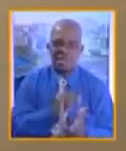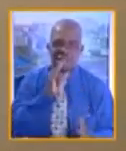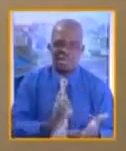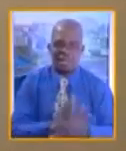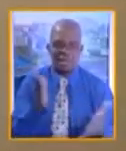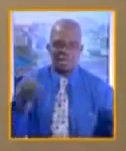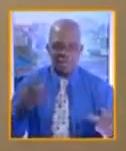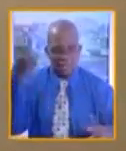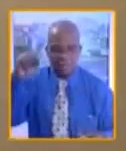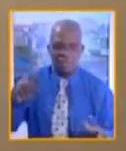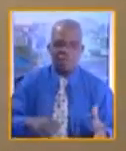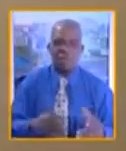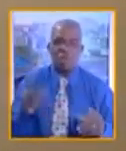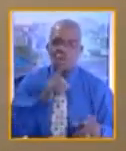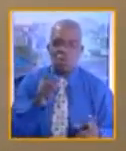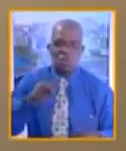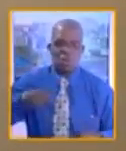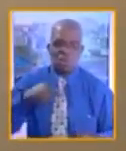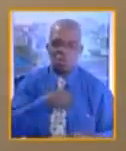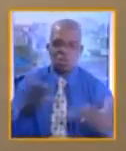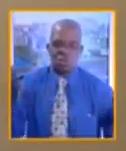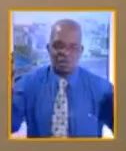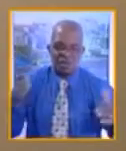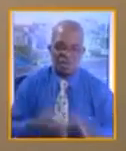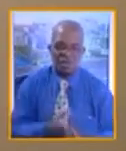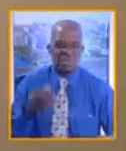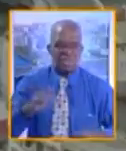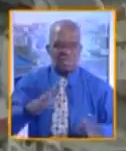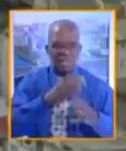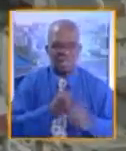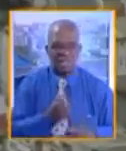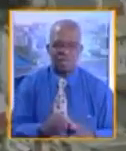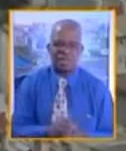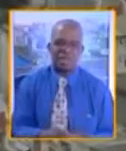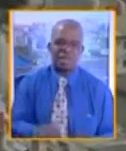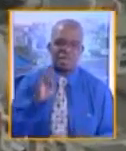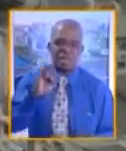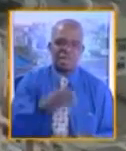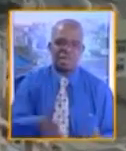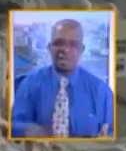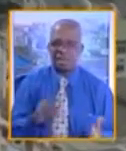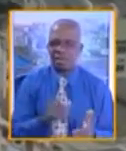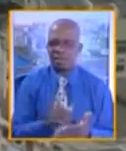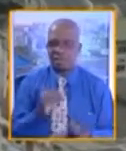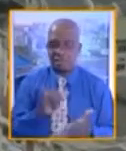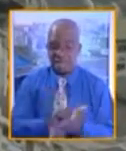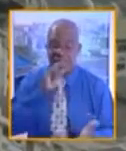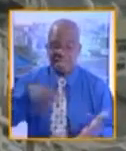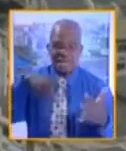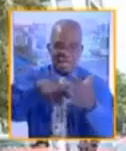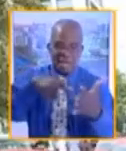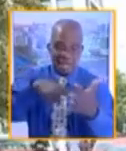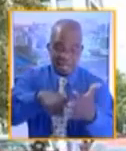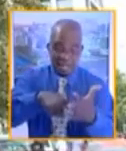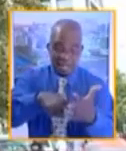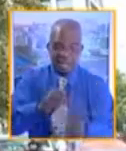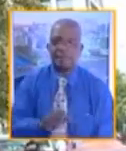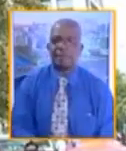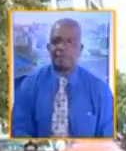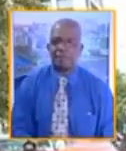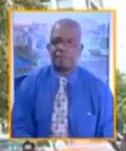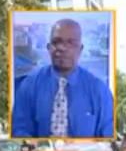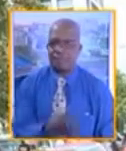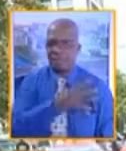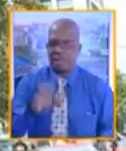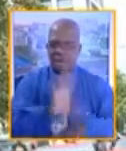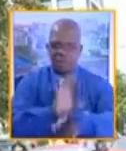où nous sommes allés, nous sommes ressortis avec un taux de 5,125%. Ce nouvel emprunt est d'autant plus important que la Côte d'Ivoire a